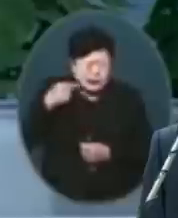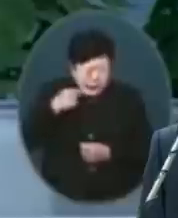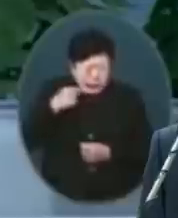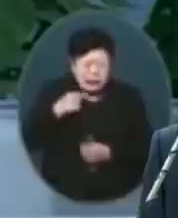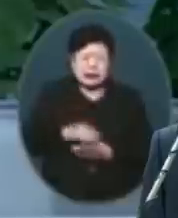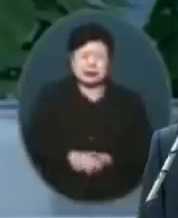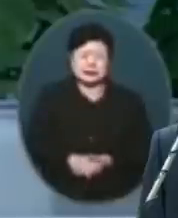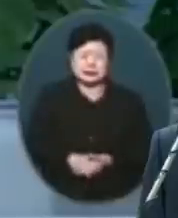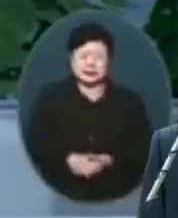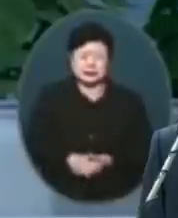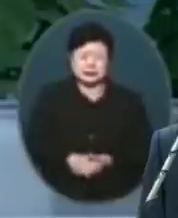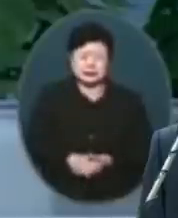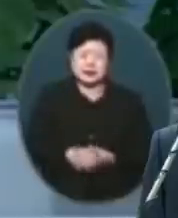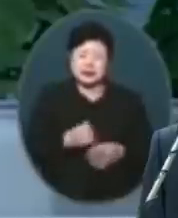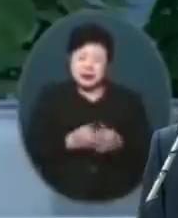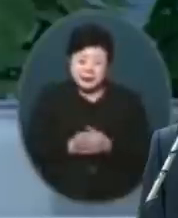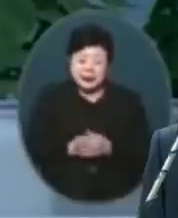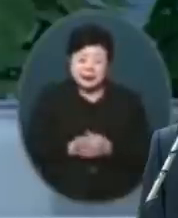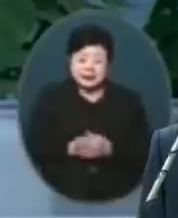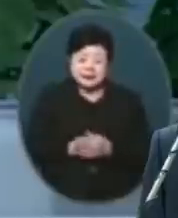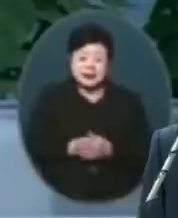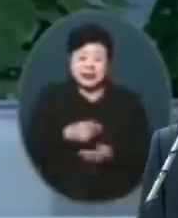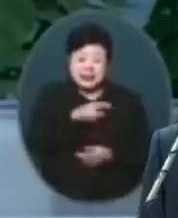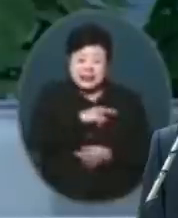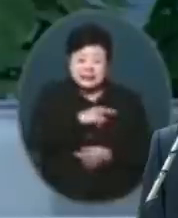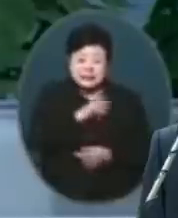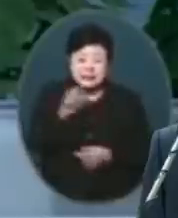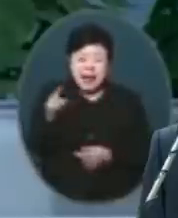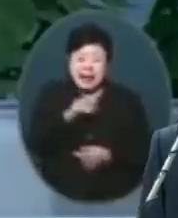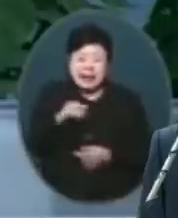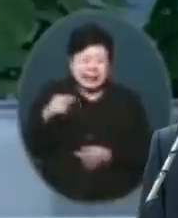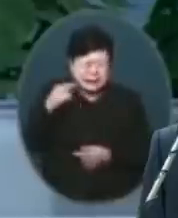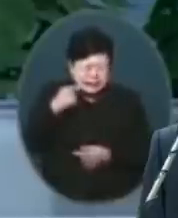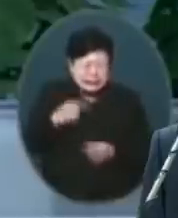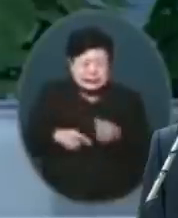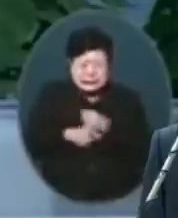못했습니다. 그러므로 그 이름을 마라라고 하였는데